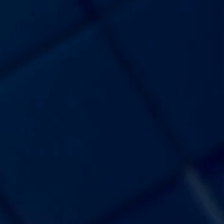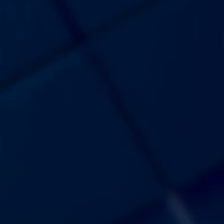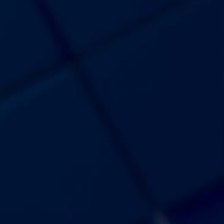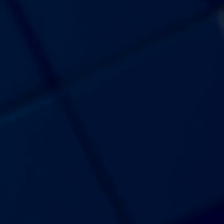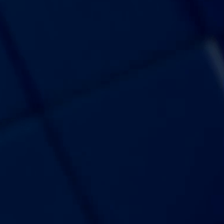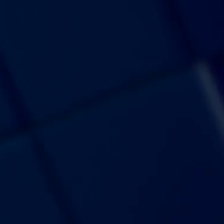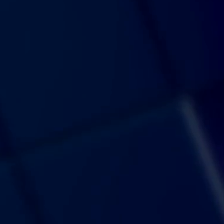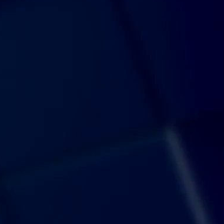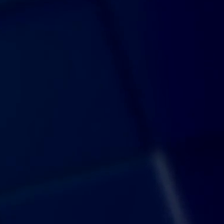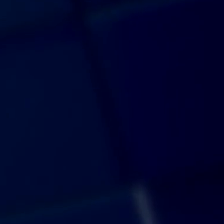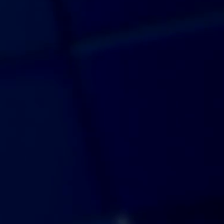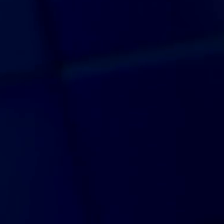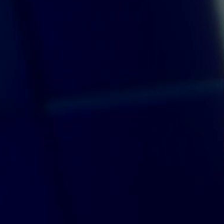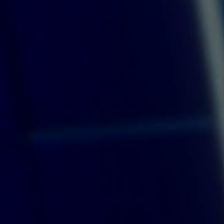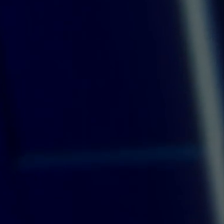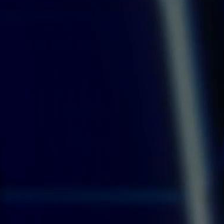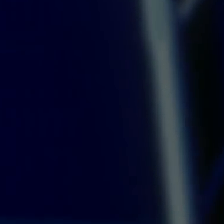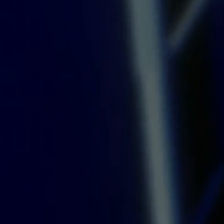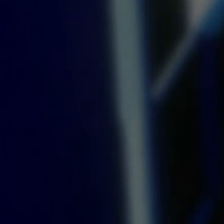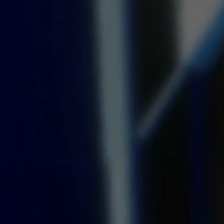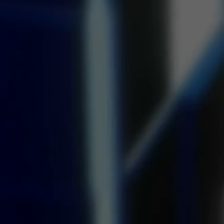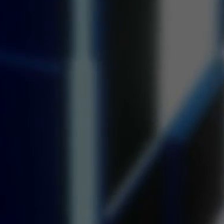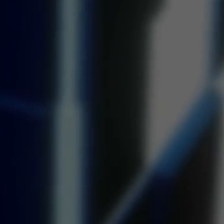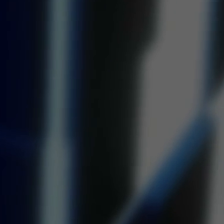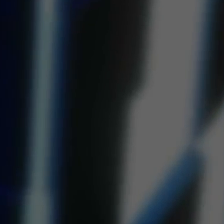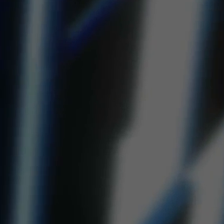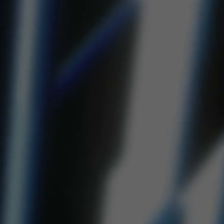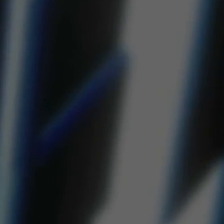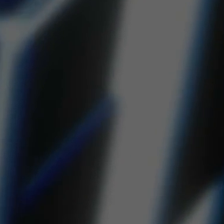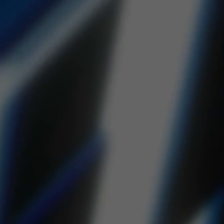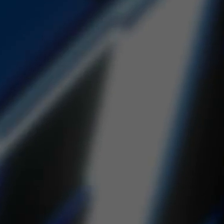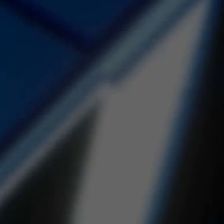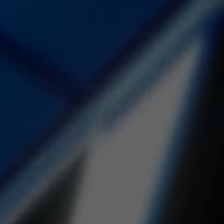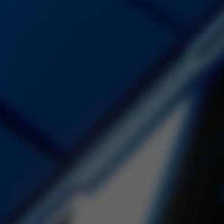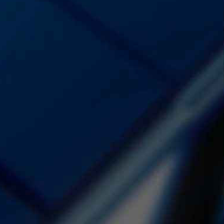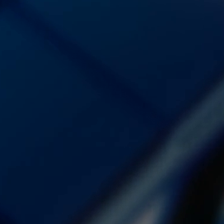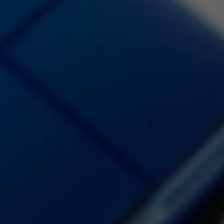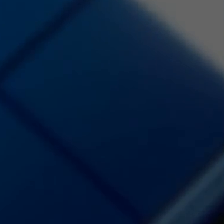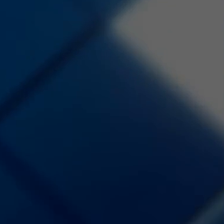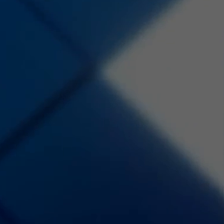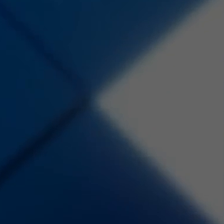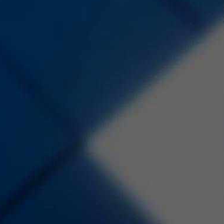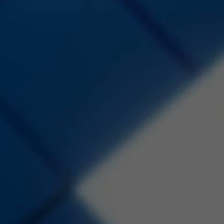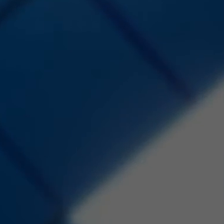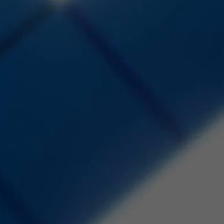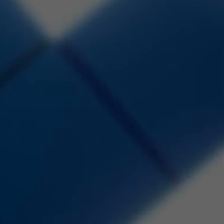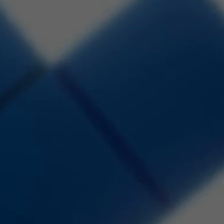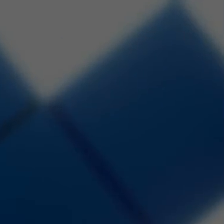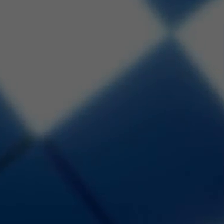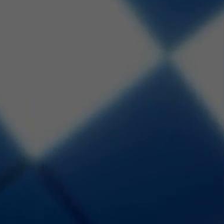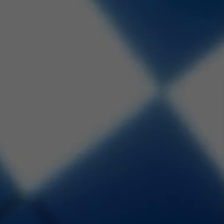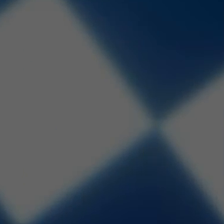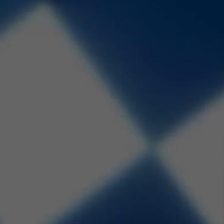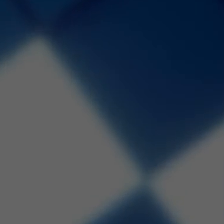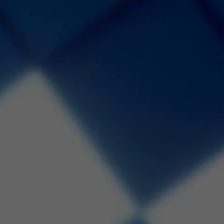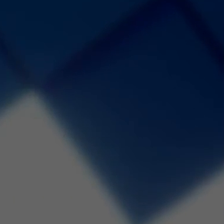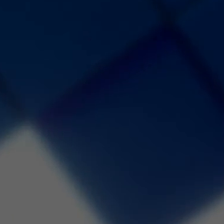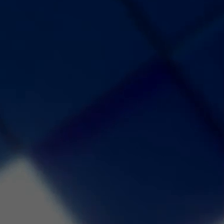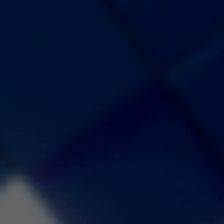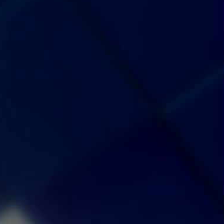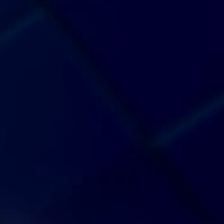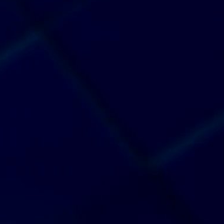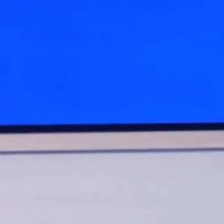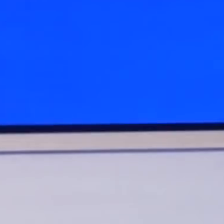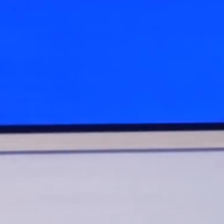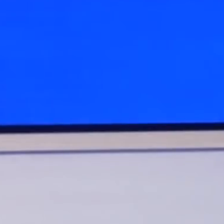информацию, предоставленную комендантом. Направить настоящий указ в Джугур-Кукинеш Кыргызской Республики. Указ вступает в силу с момента подписания.